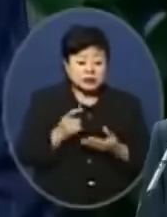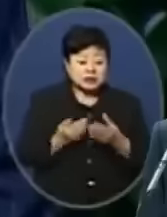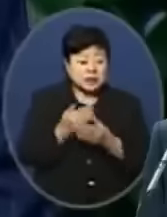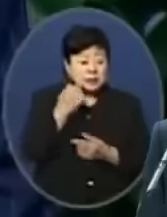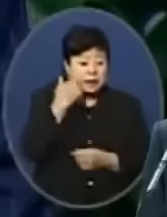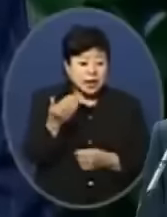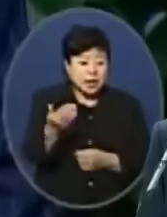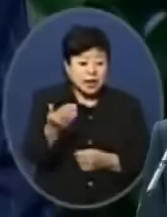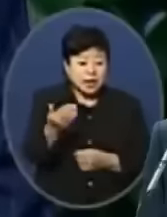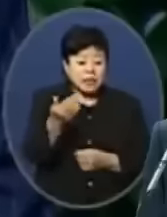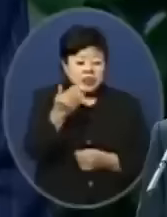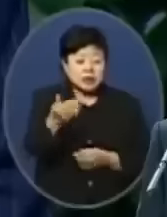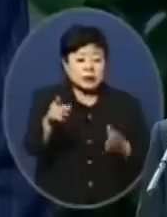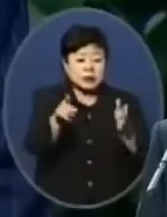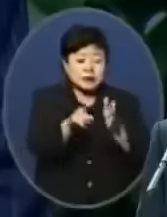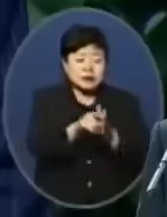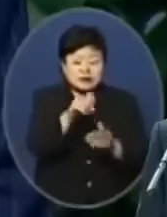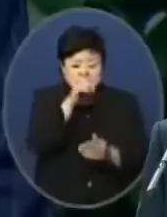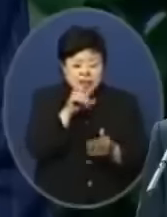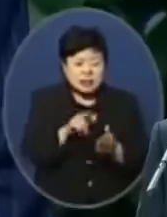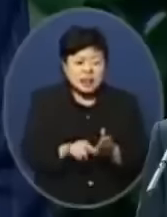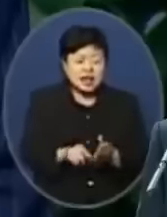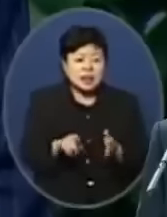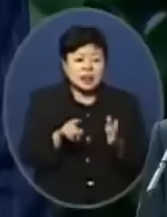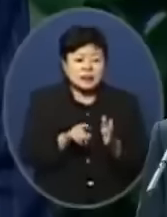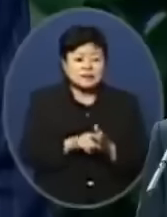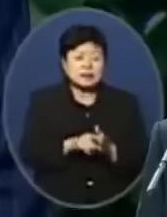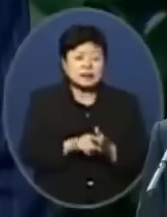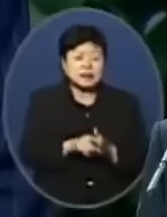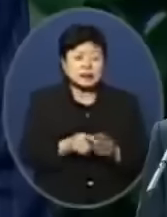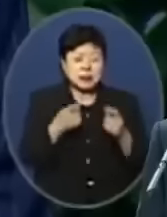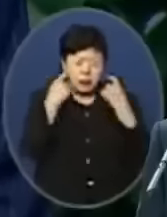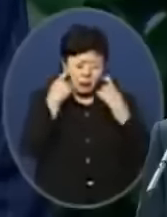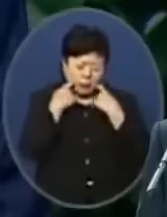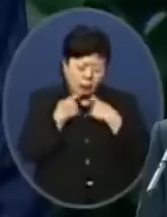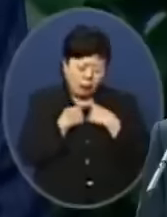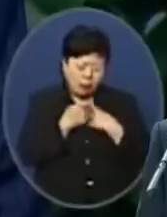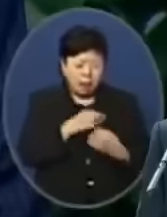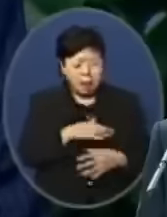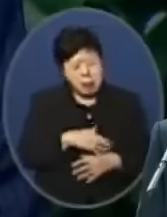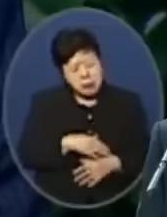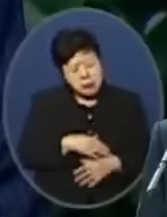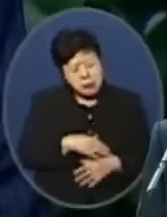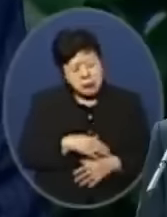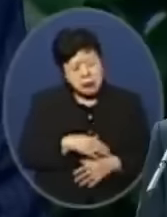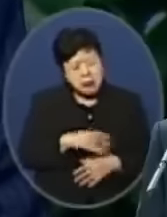얻습니까? 여러분의 믿음이 있는데 믿음이 영양실조가 돼가지고 힘이 없이 이렇게